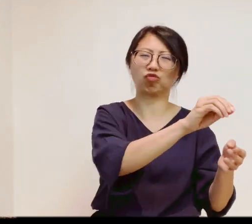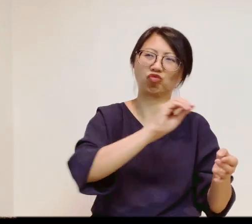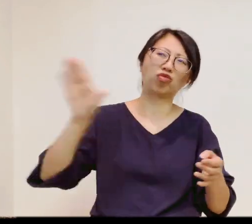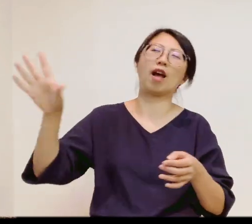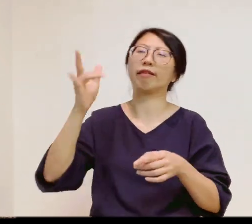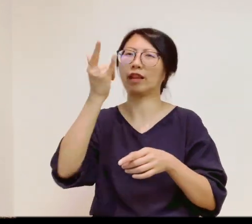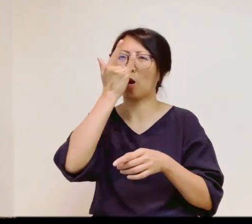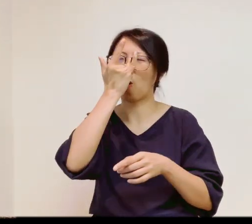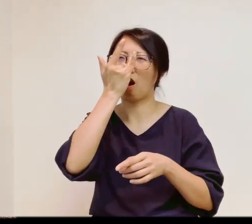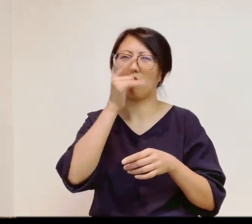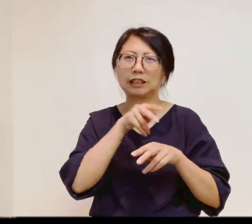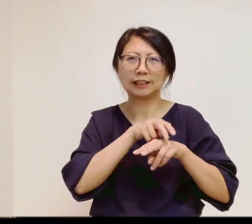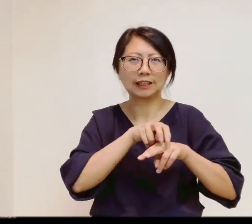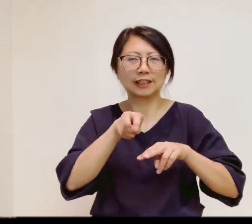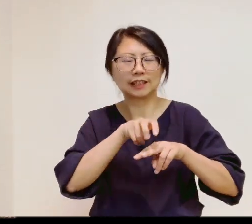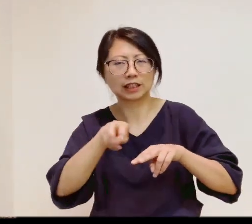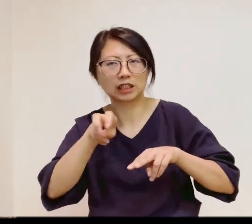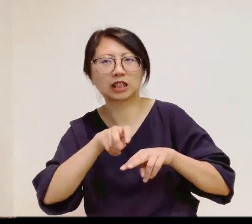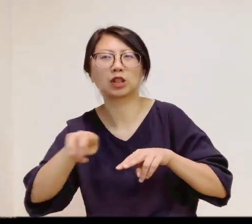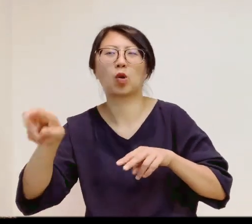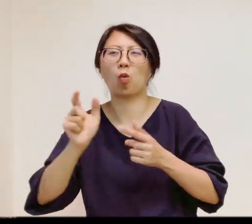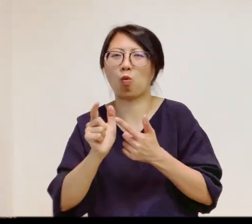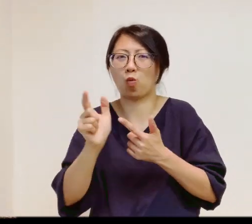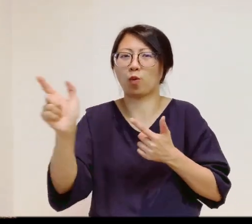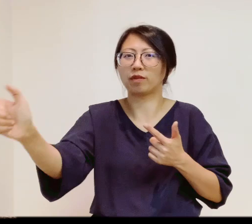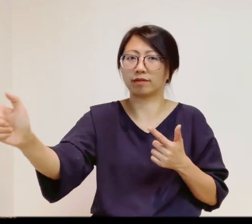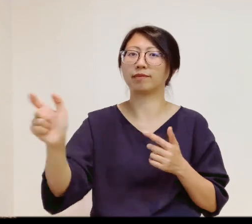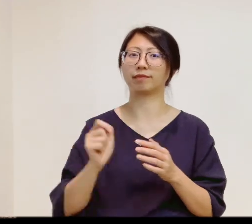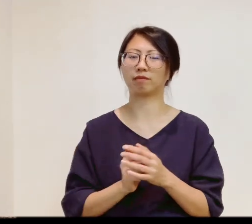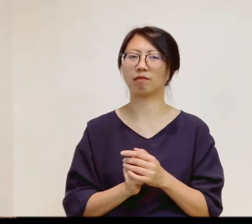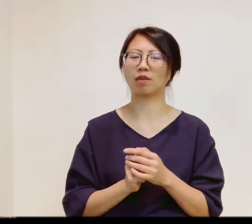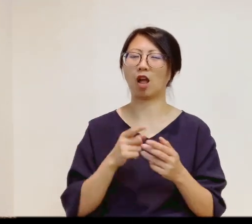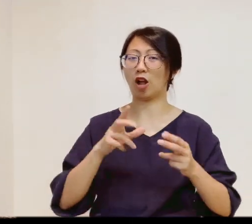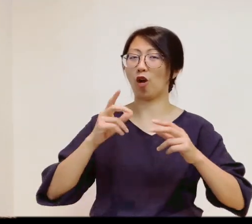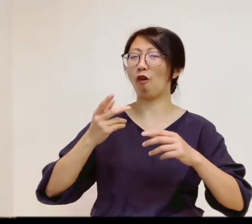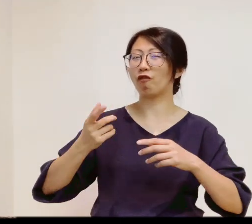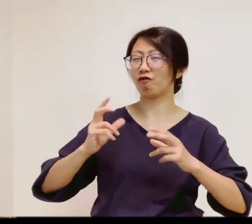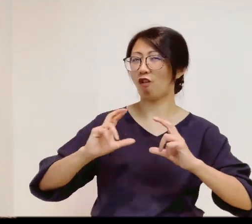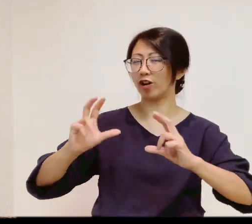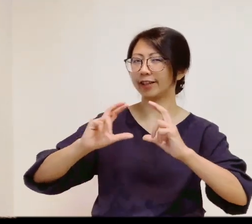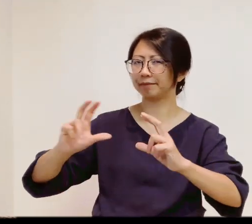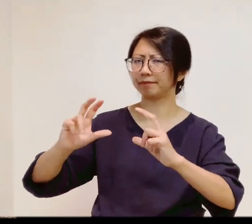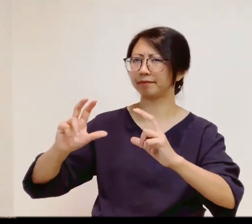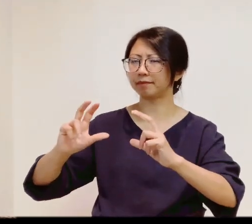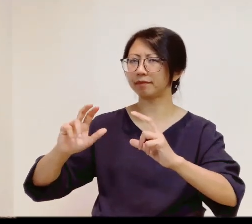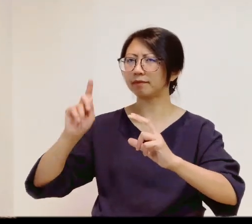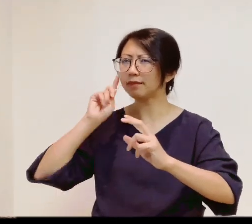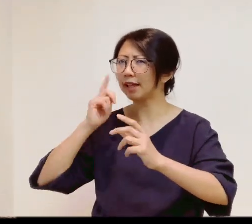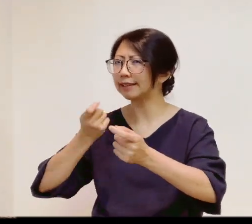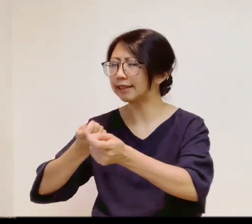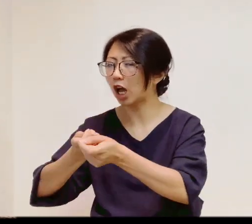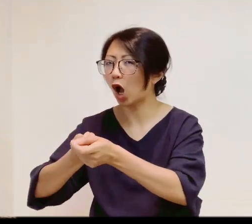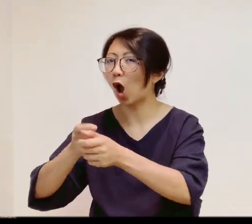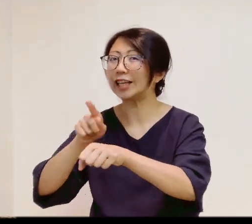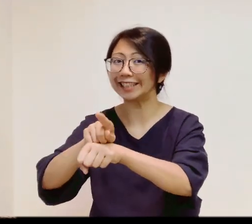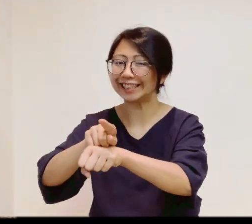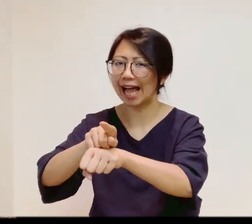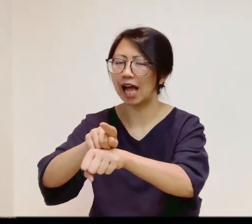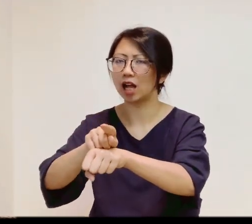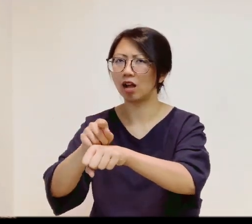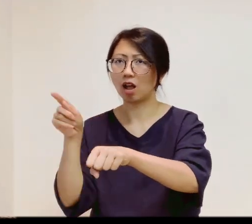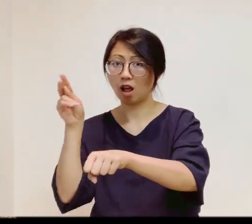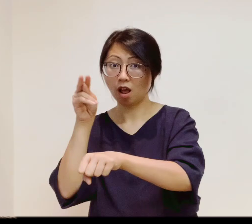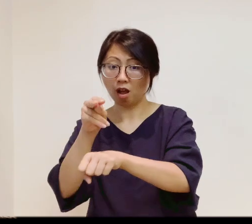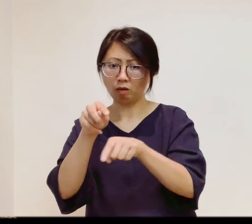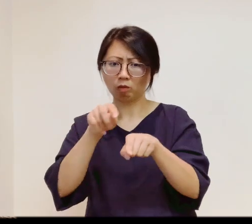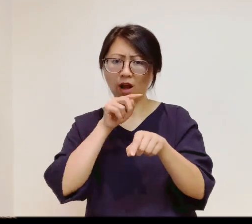火車翻去德國嗰度。佢話咧呢個過程裏邊咧，當然好多人就死咗啦。佢哋搭火車經過咗呢個捷克嗰陣時候咧，佢